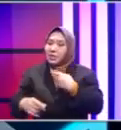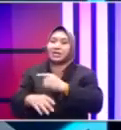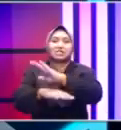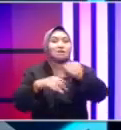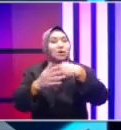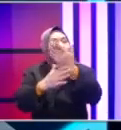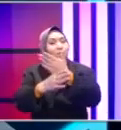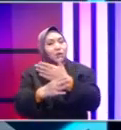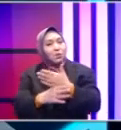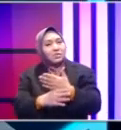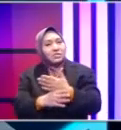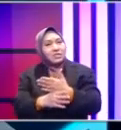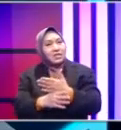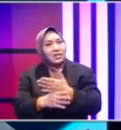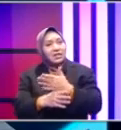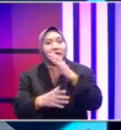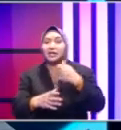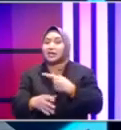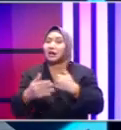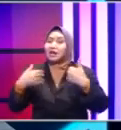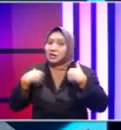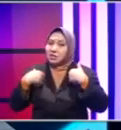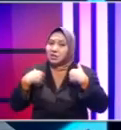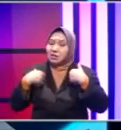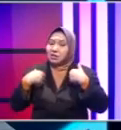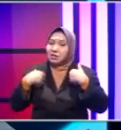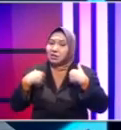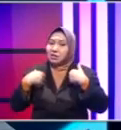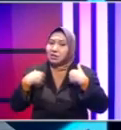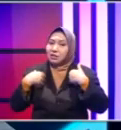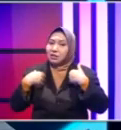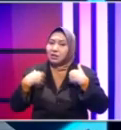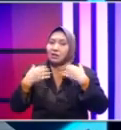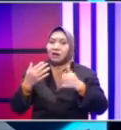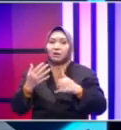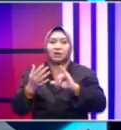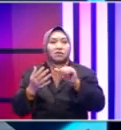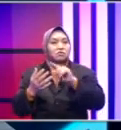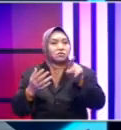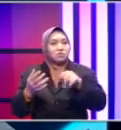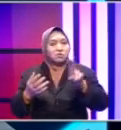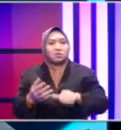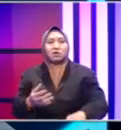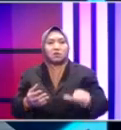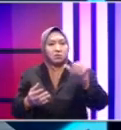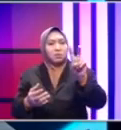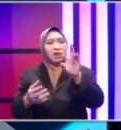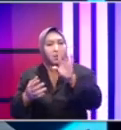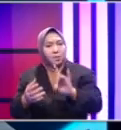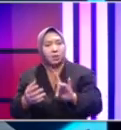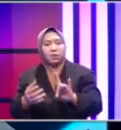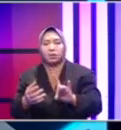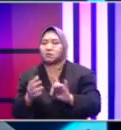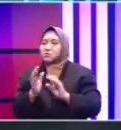untuk berkongsi dan kita yang kita berada di juzuk eh masuk delapan ini lebih ya iya iya Alhamdulillah